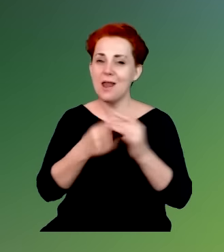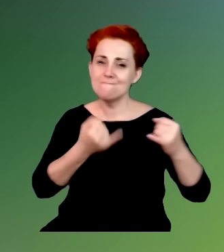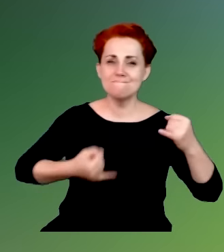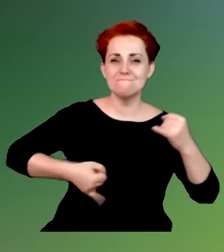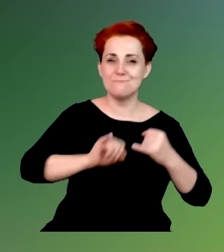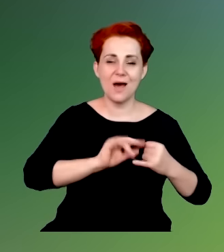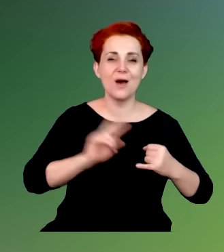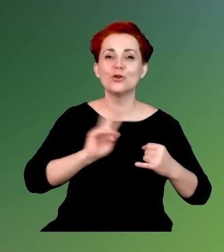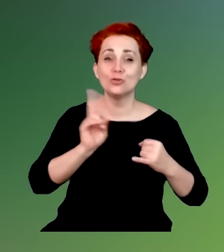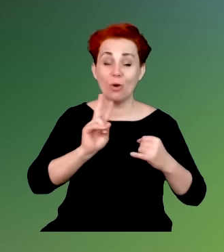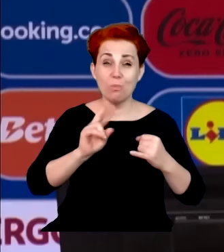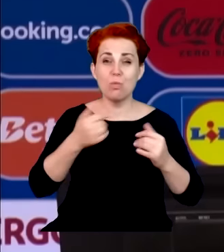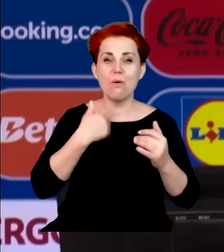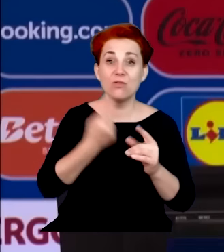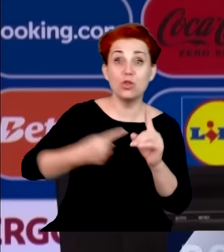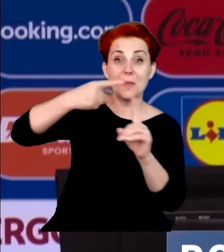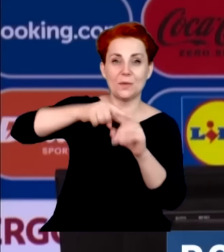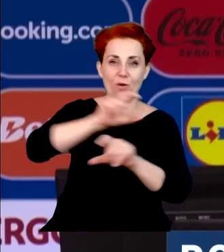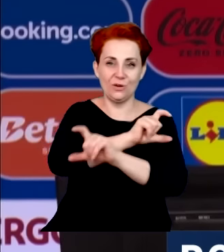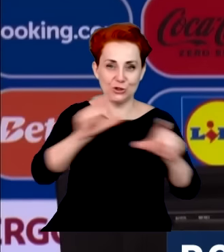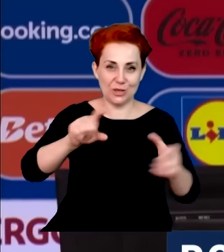strzeliła dopiero w doliczonym czasie gry.